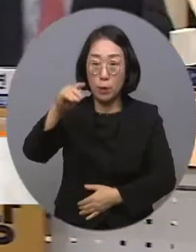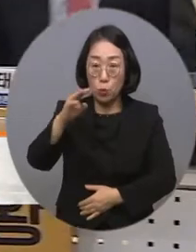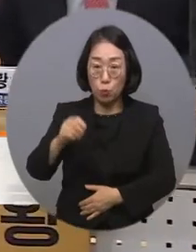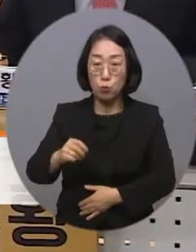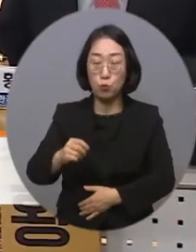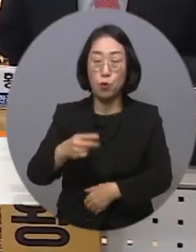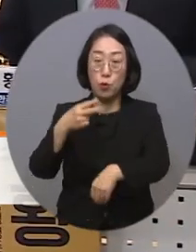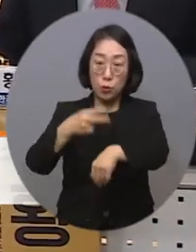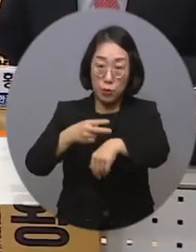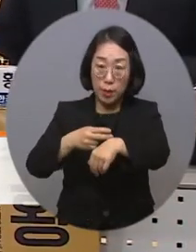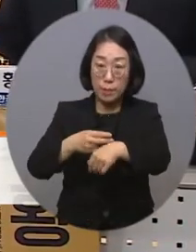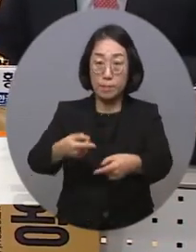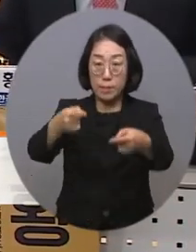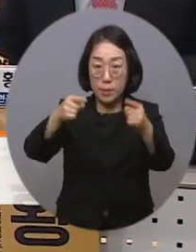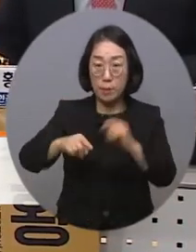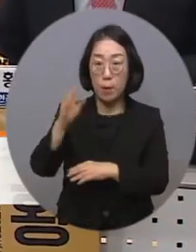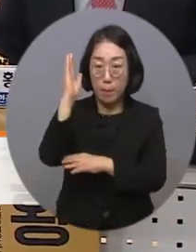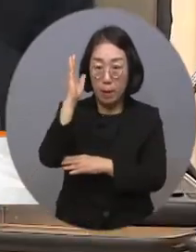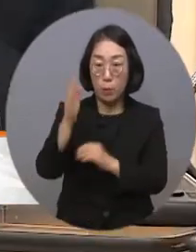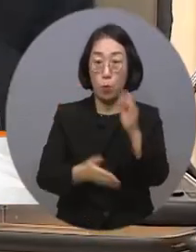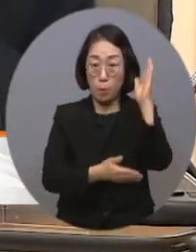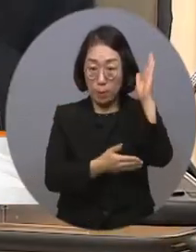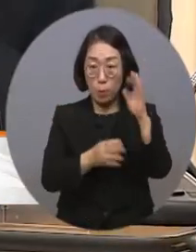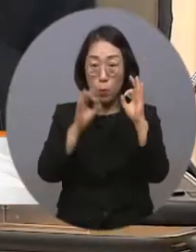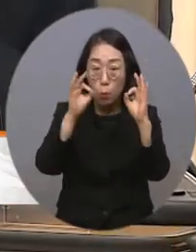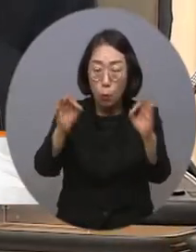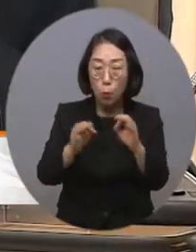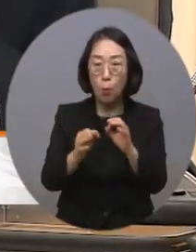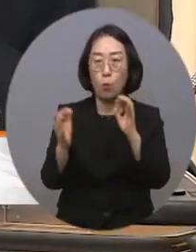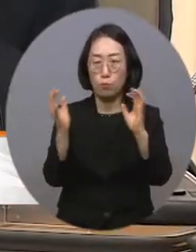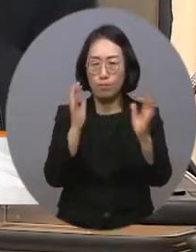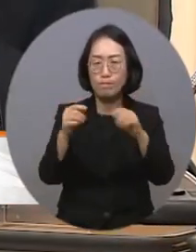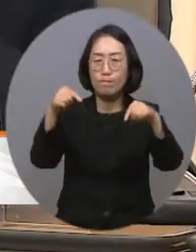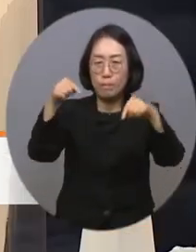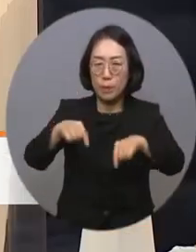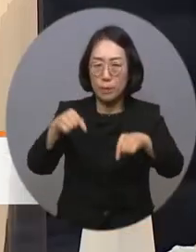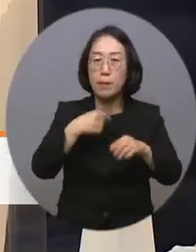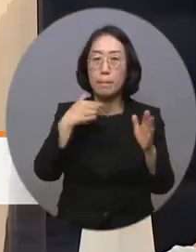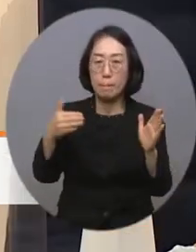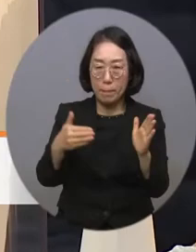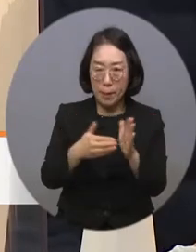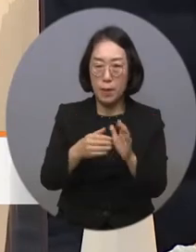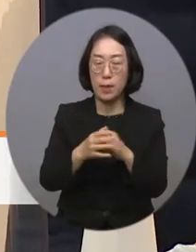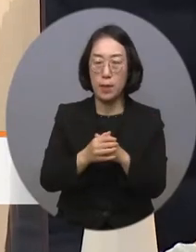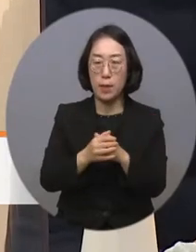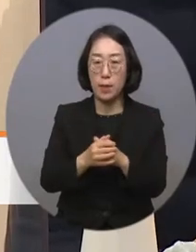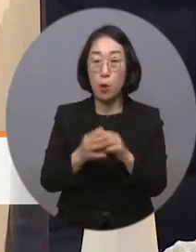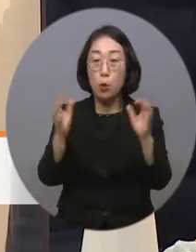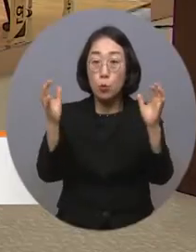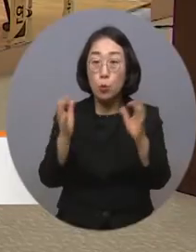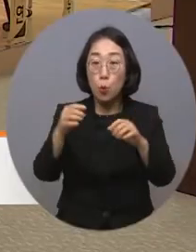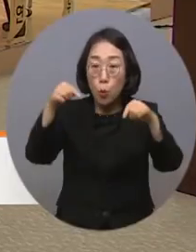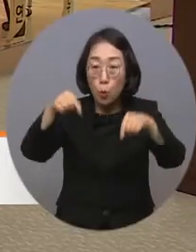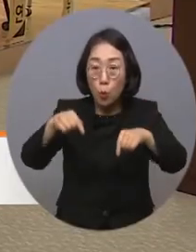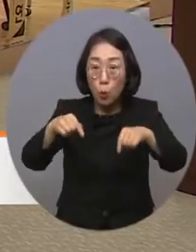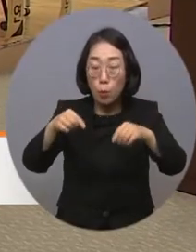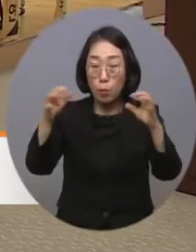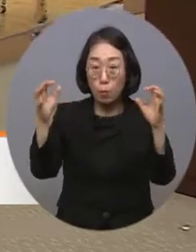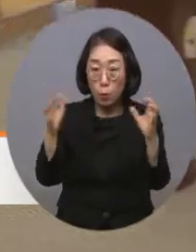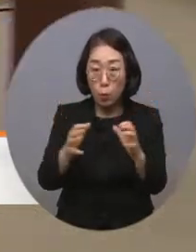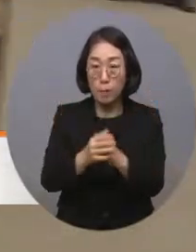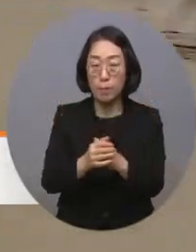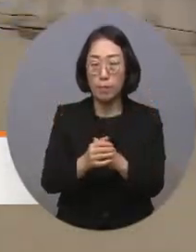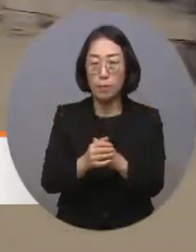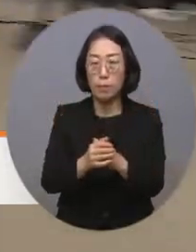발제를 시작으로 심리 문제 해소를 위한 열띤 토론이 이어졌습니다. 한편 이번 토론회는 코로나19 확산 방지를